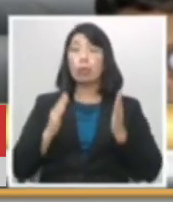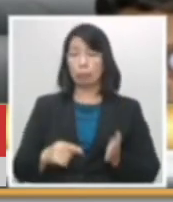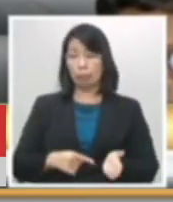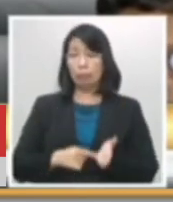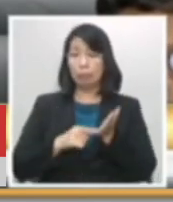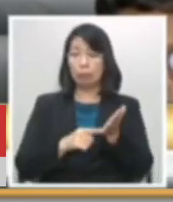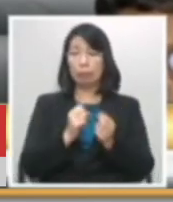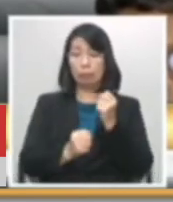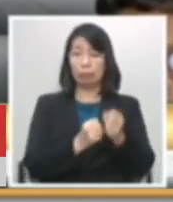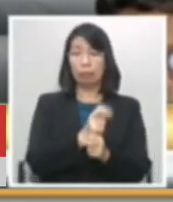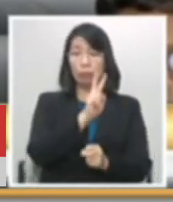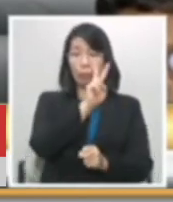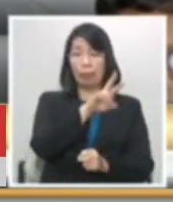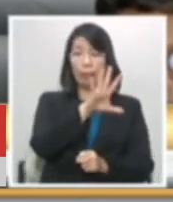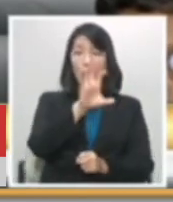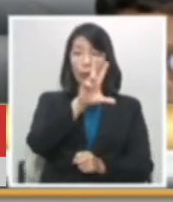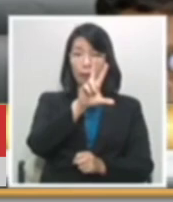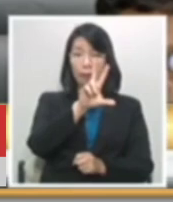นถึง